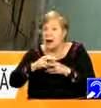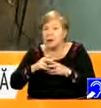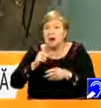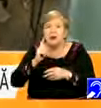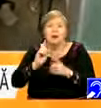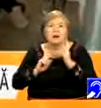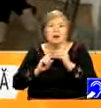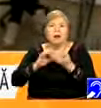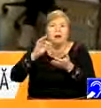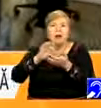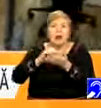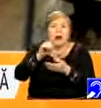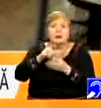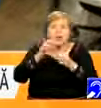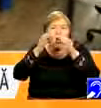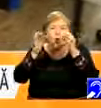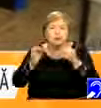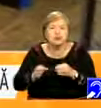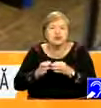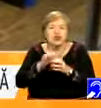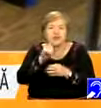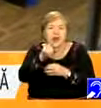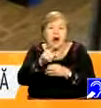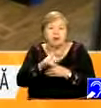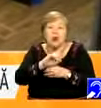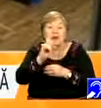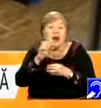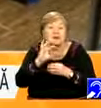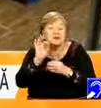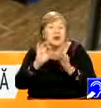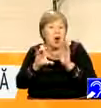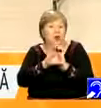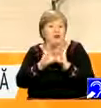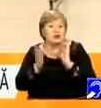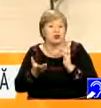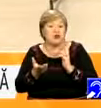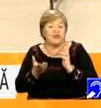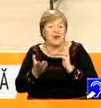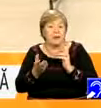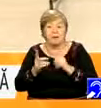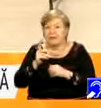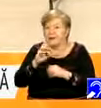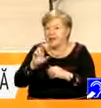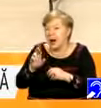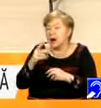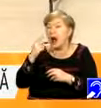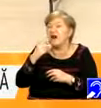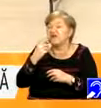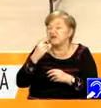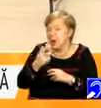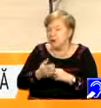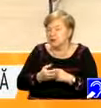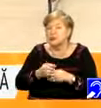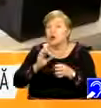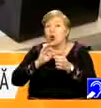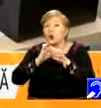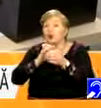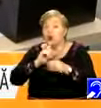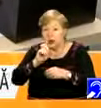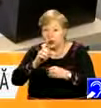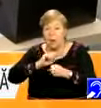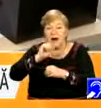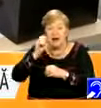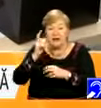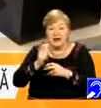de prevedere ar fi neconstituțională. Pe de altă parte, însă, potrivit altor surse, liderii formațiunilor